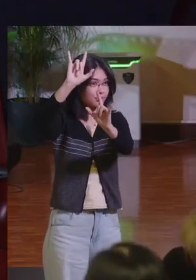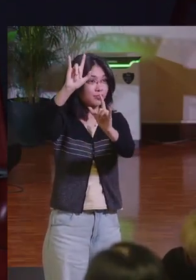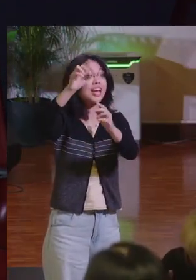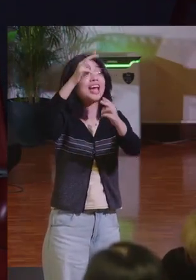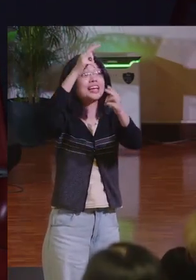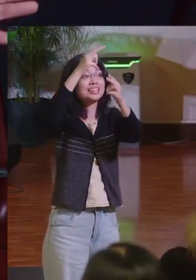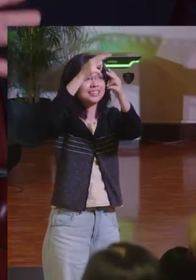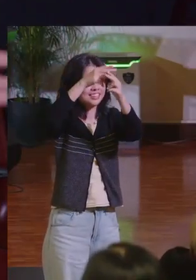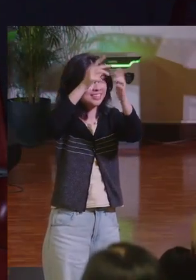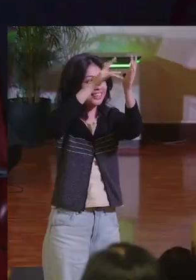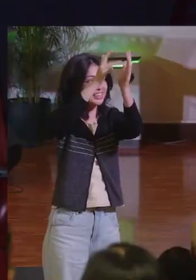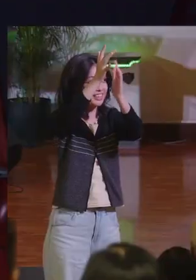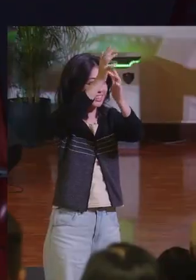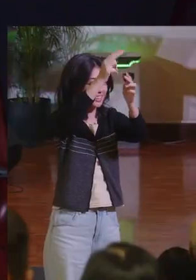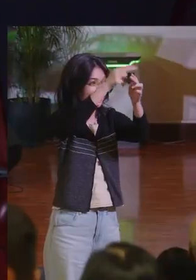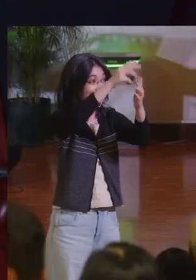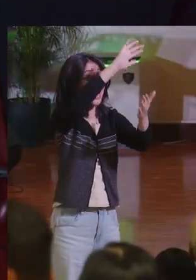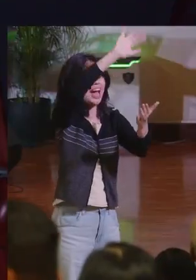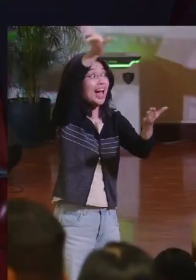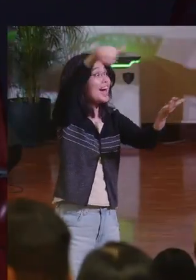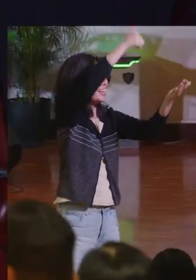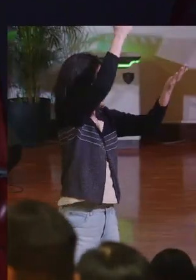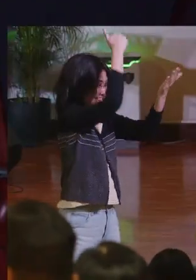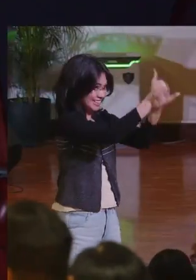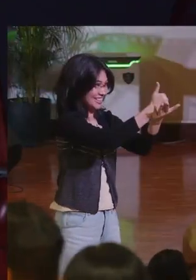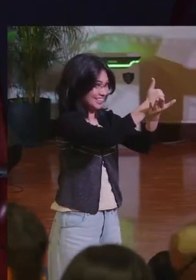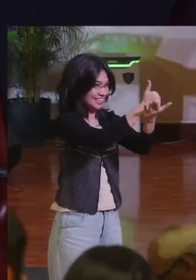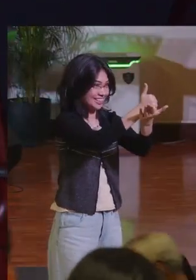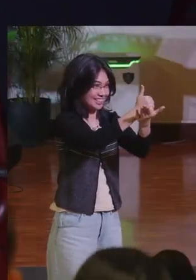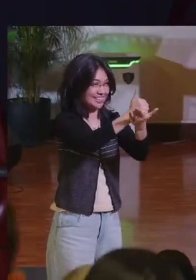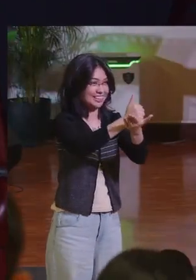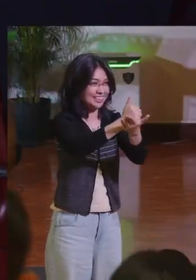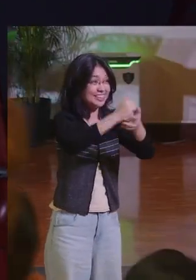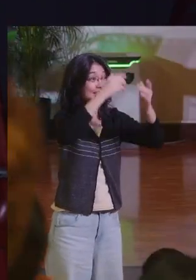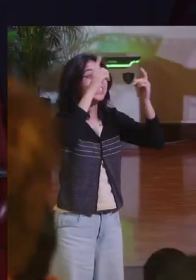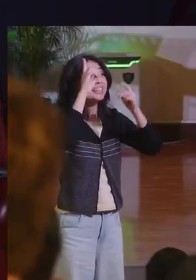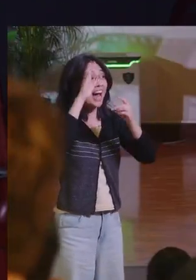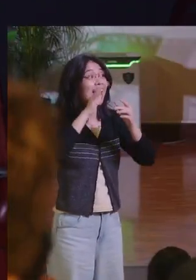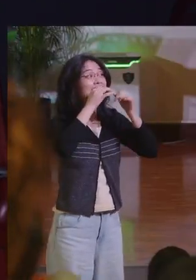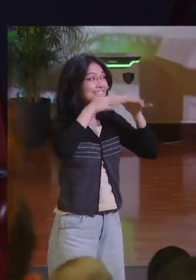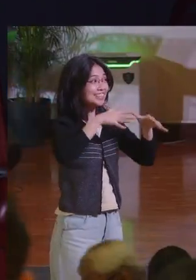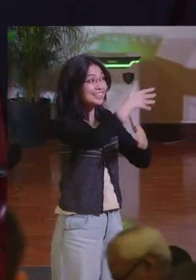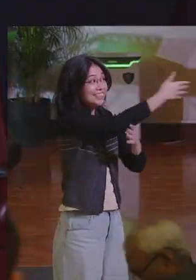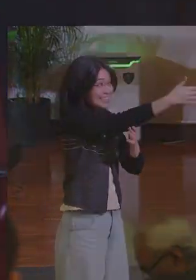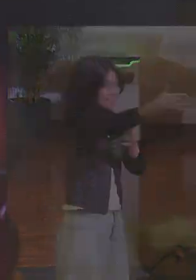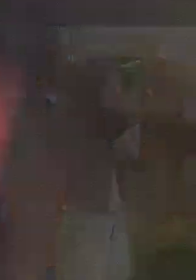ni Jesus, ang lahat ay magsabi ng Amen. Amen. God bless you all.